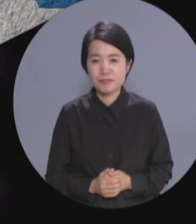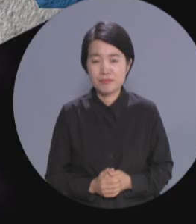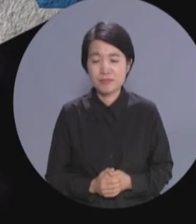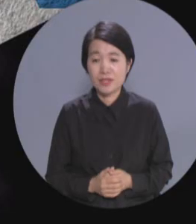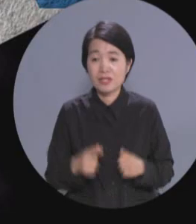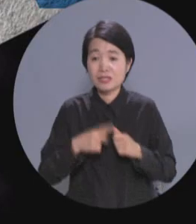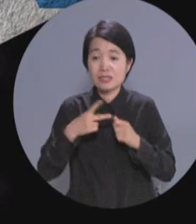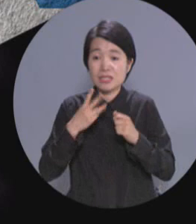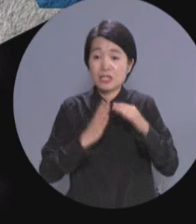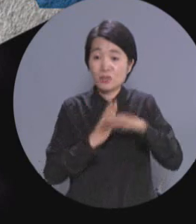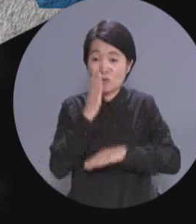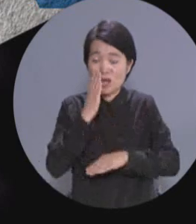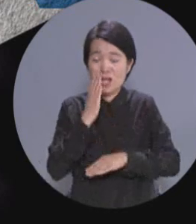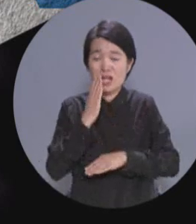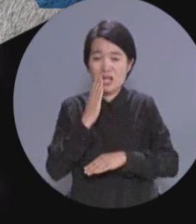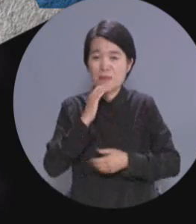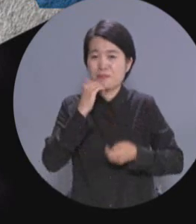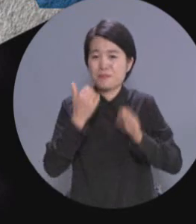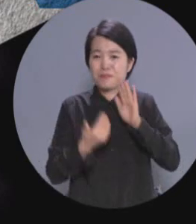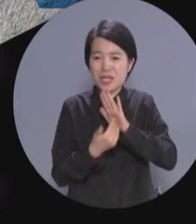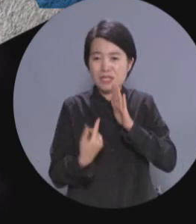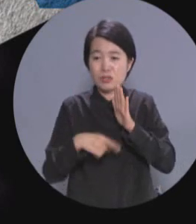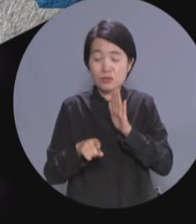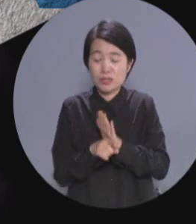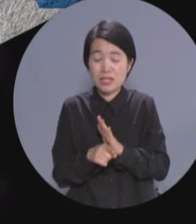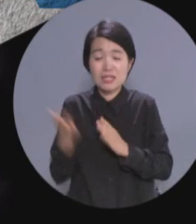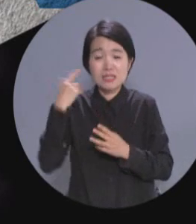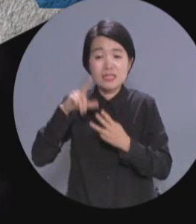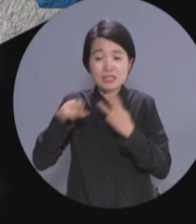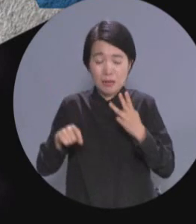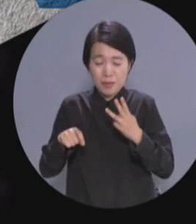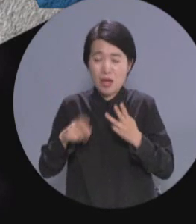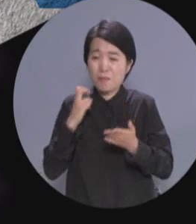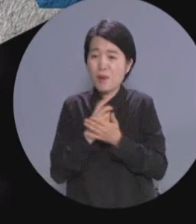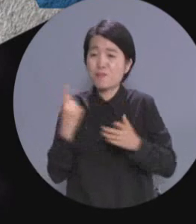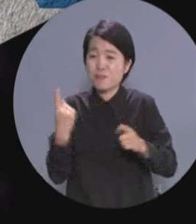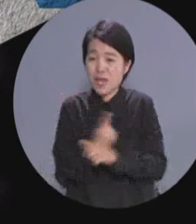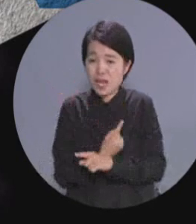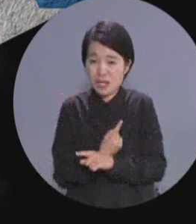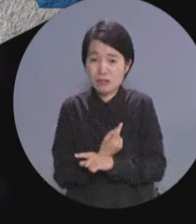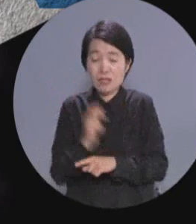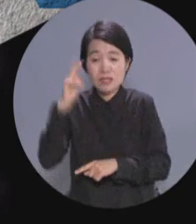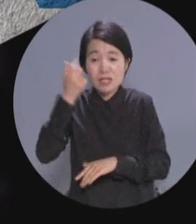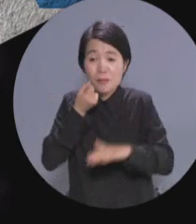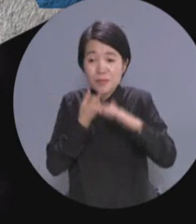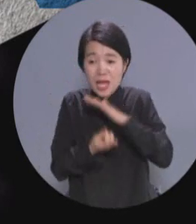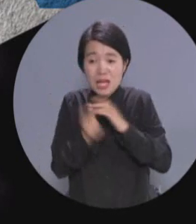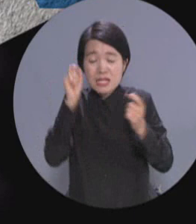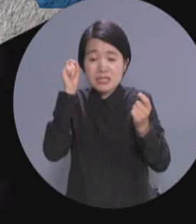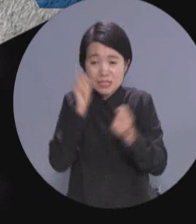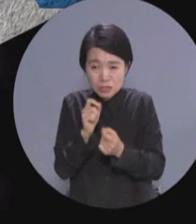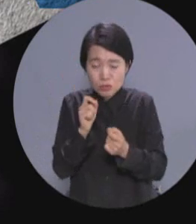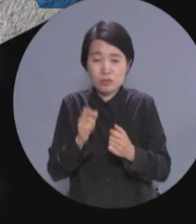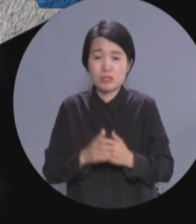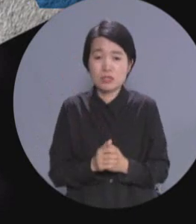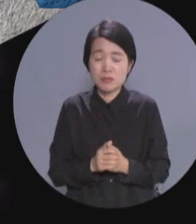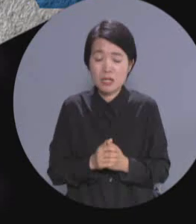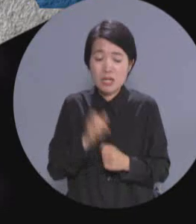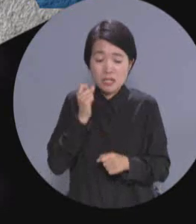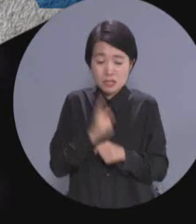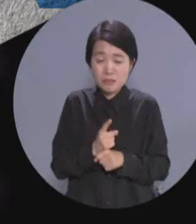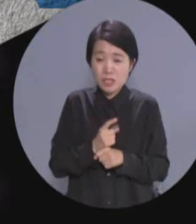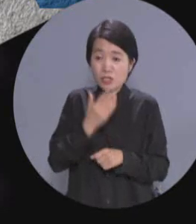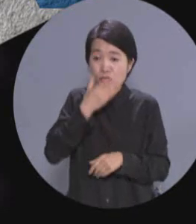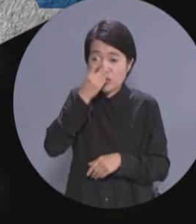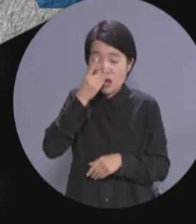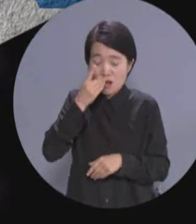삼선 초과 논란을 막기 위해 행정안전부는 지난 3월 법을 개정했고 다음 주 시행을 앞두고 있지만 이미 선거를